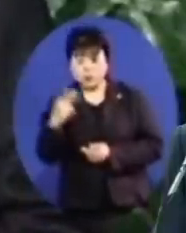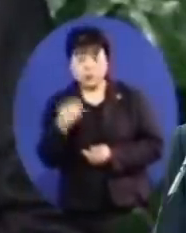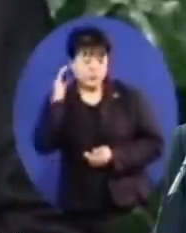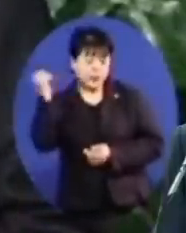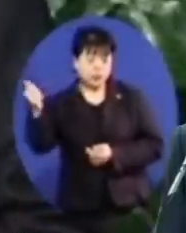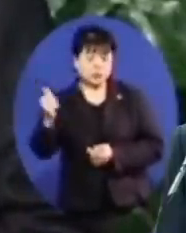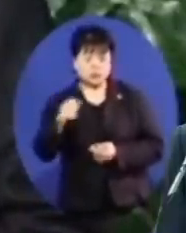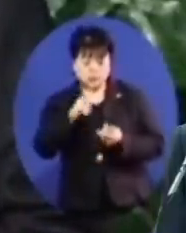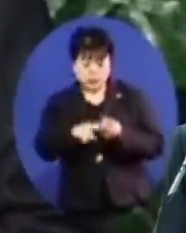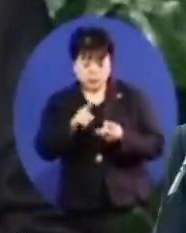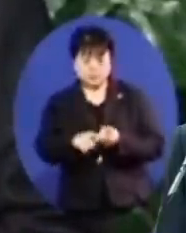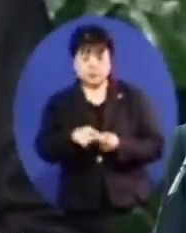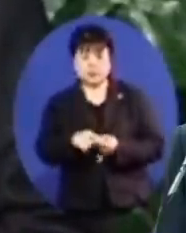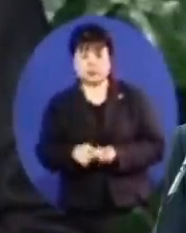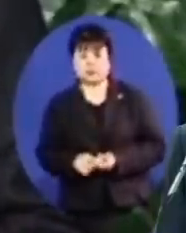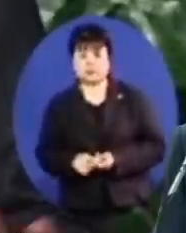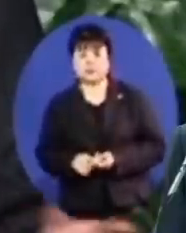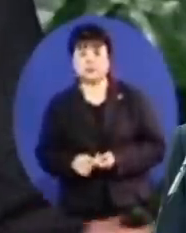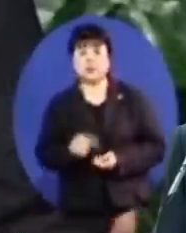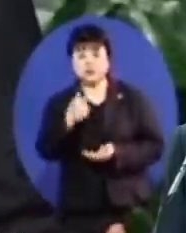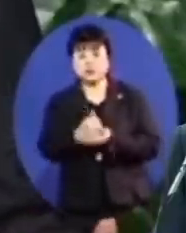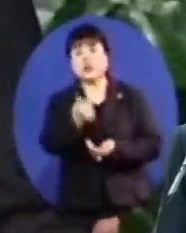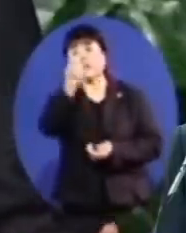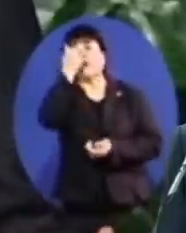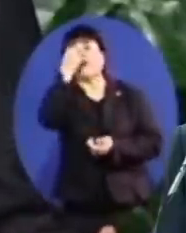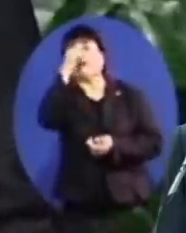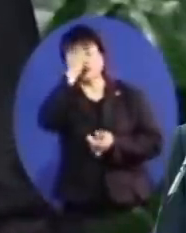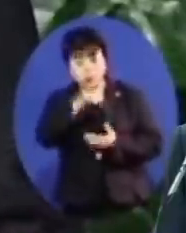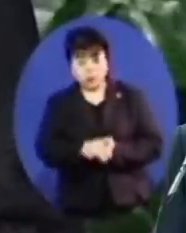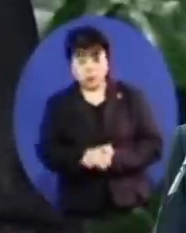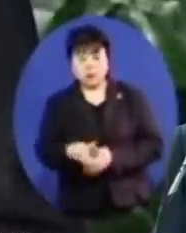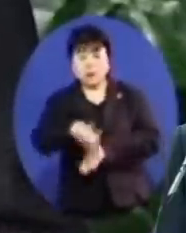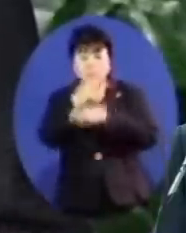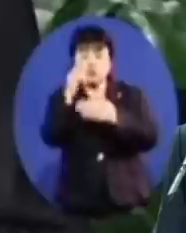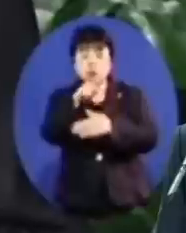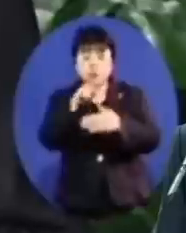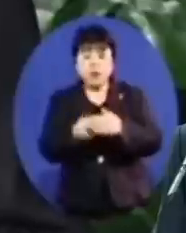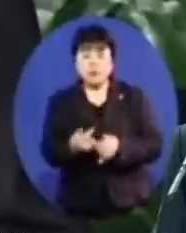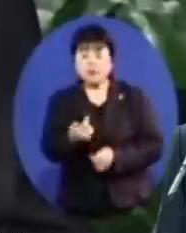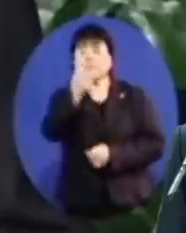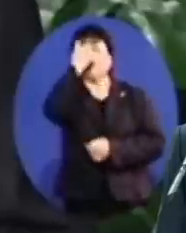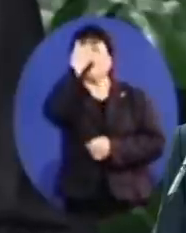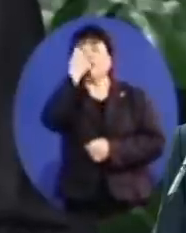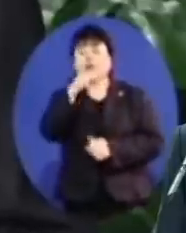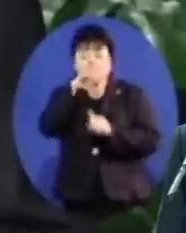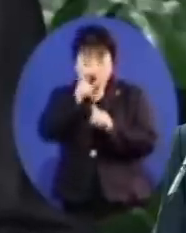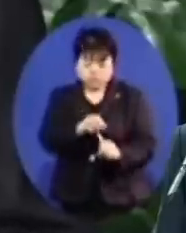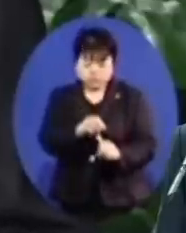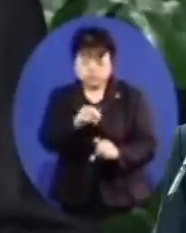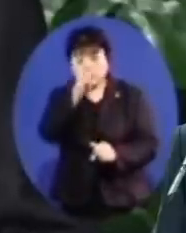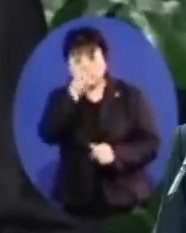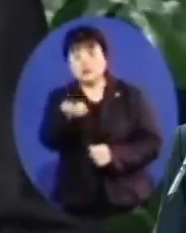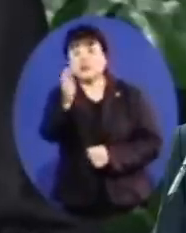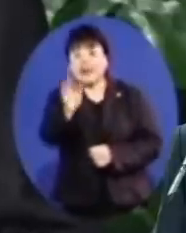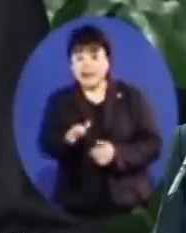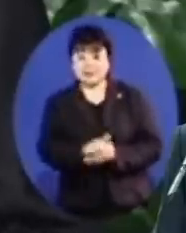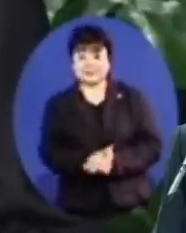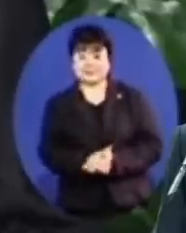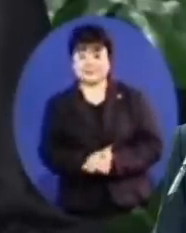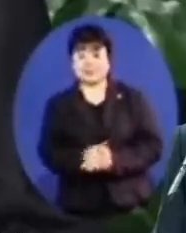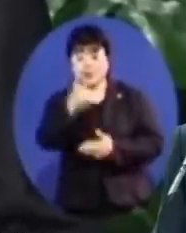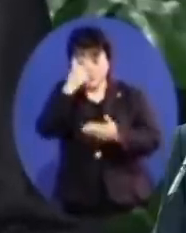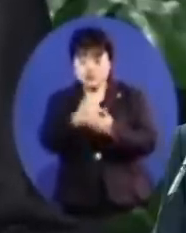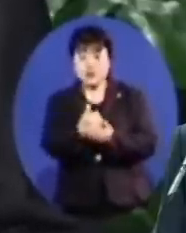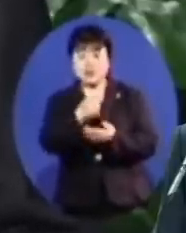대통령은 대통령으로서 마음의 죄책이 있고 이 죄책이 다 마음을 짓누르고 있습니다. 그러므로 이